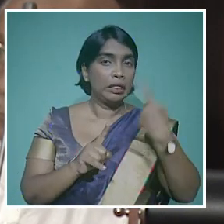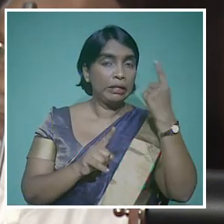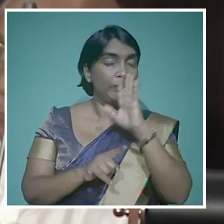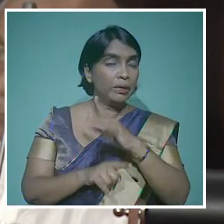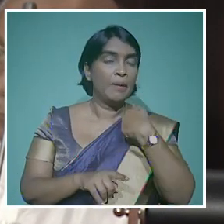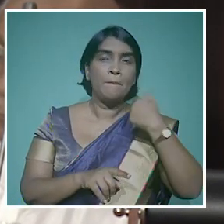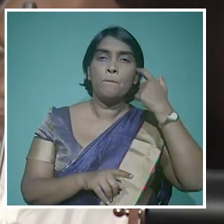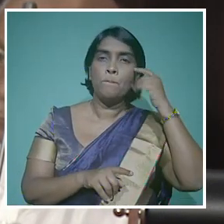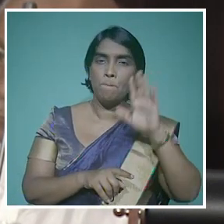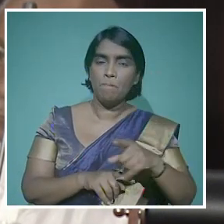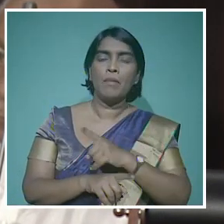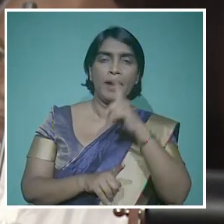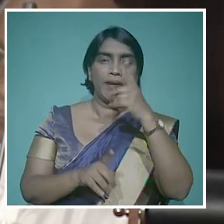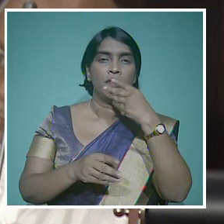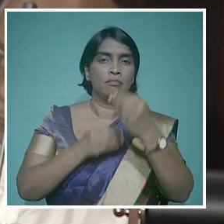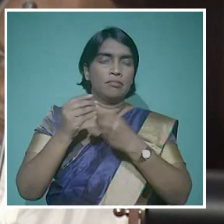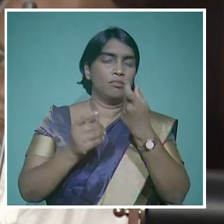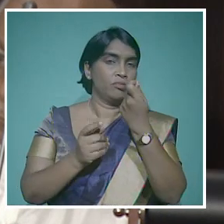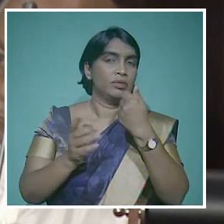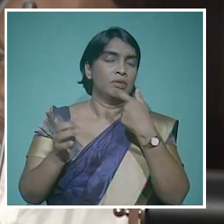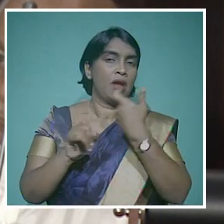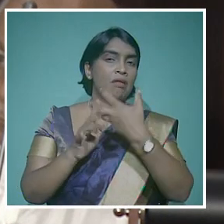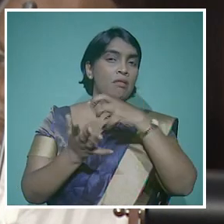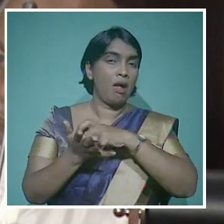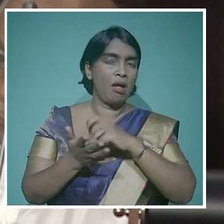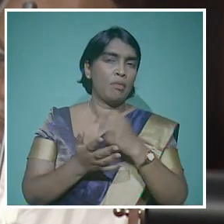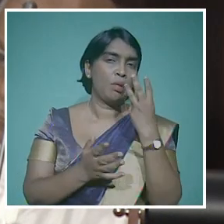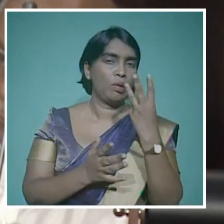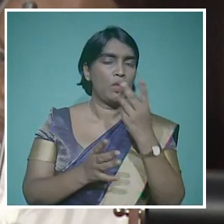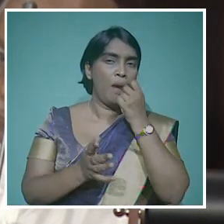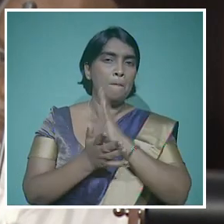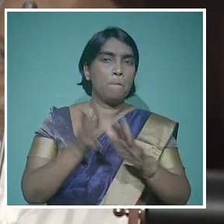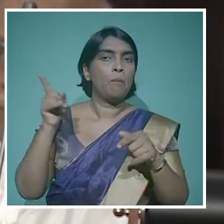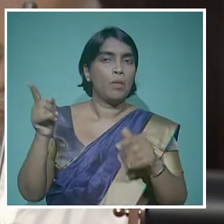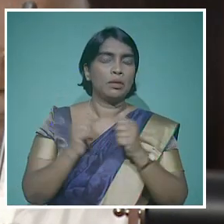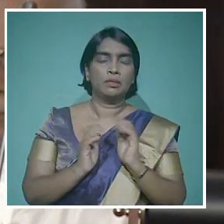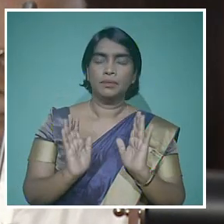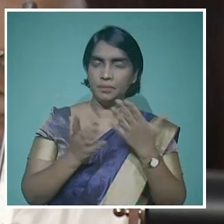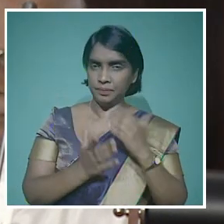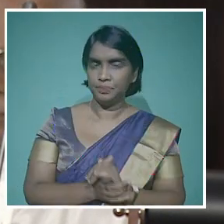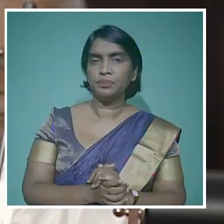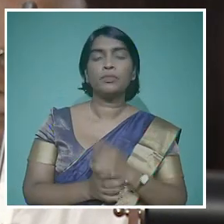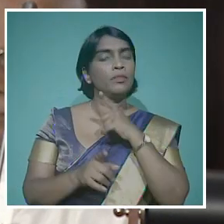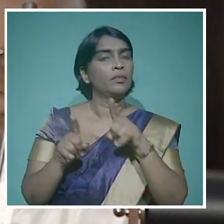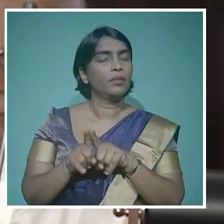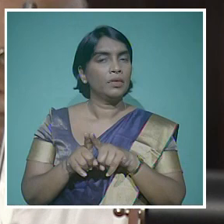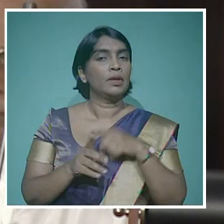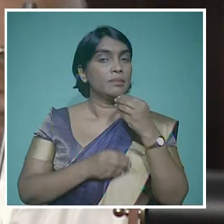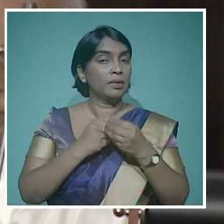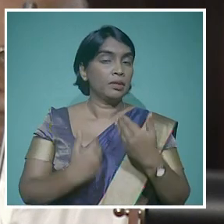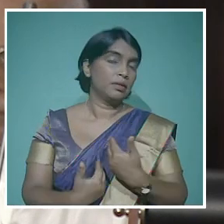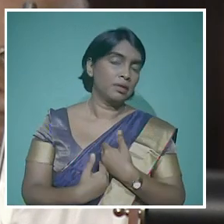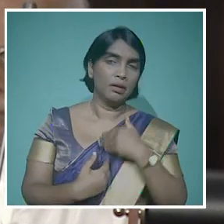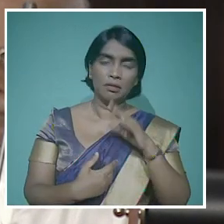බලාපොරොත්තු වෙන්නේ එක ආර්ථික කලාපයන්නේ තුනක්වත් ඒ ප්‍රදේශයේ ඇති කරගන්න අවස්ථාව ලැබේ කියලා. ඒ අනුව ආයෝජනට හිතකර